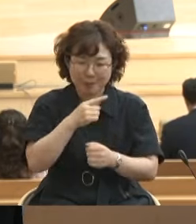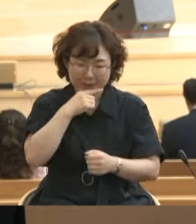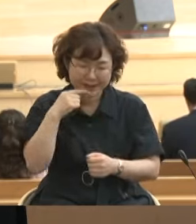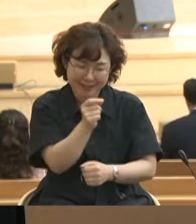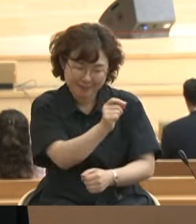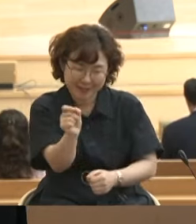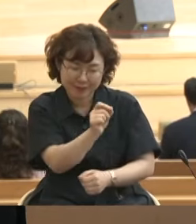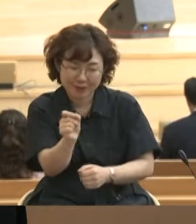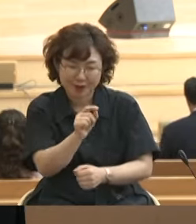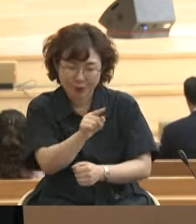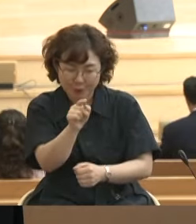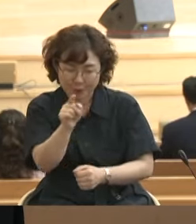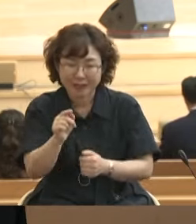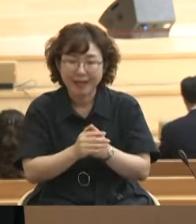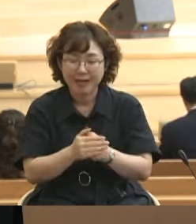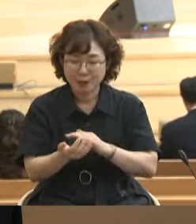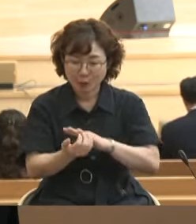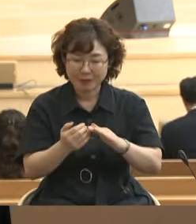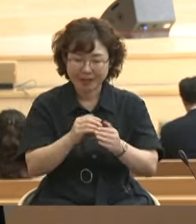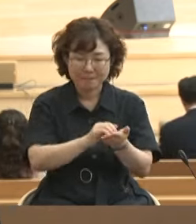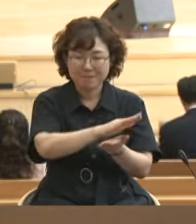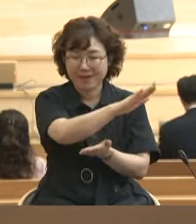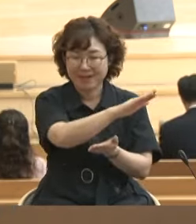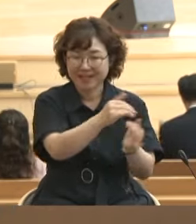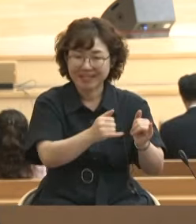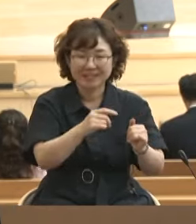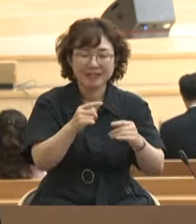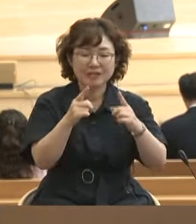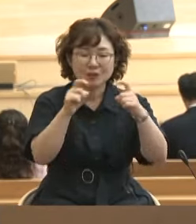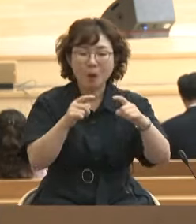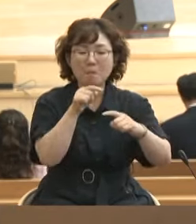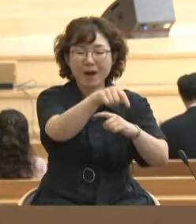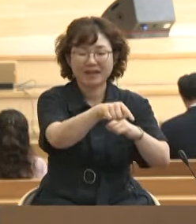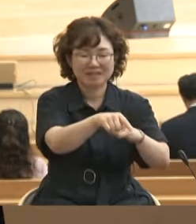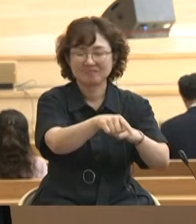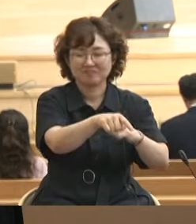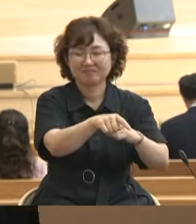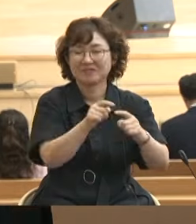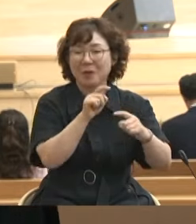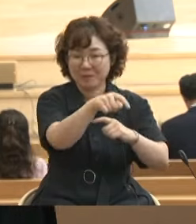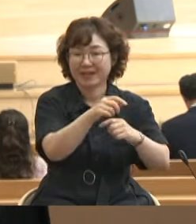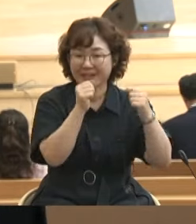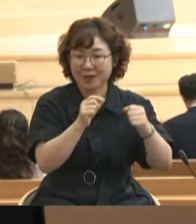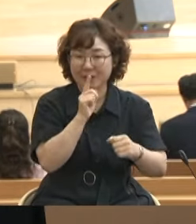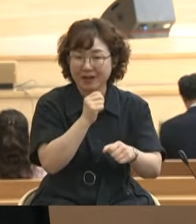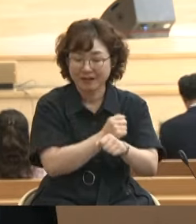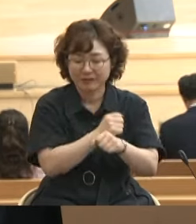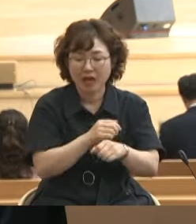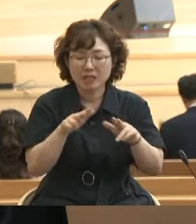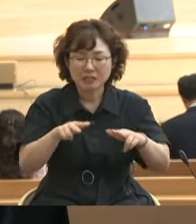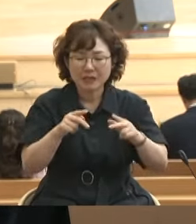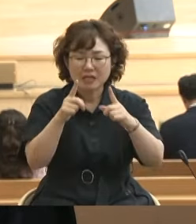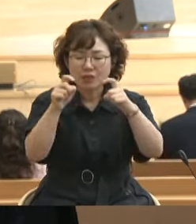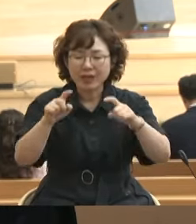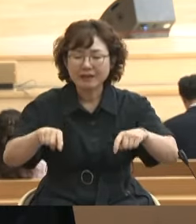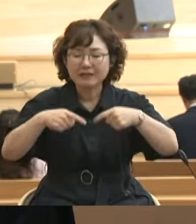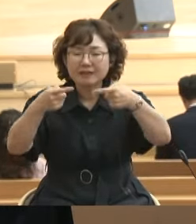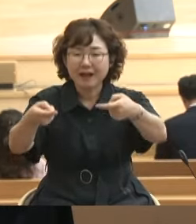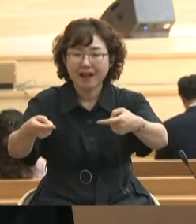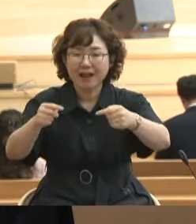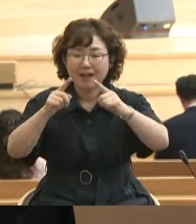말했냐면 쫓겨나는 사람들은 다 성 밖에 있으리라 그 글이 끝나요. 근데 여기 보면 뭐라고 말했습니까? 성에